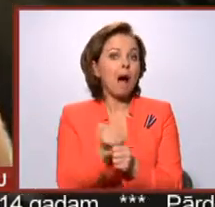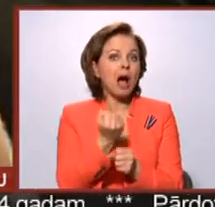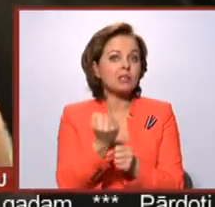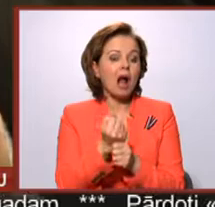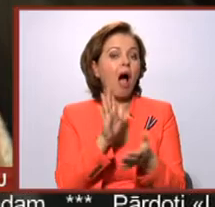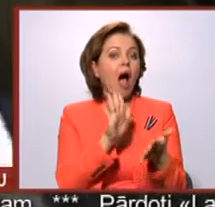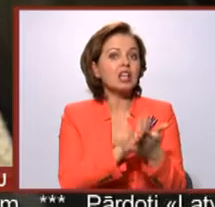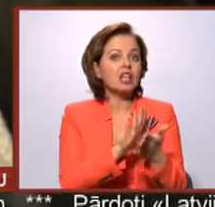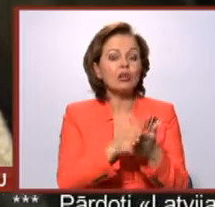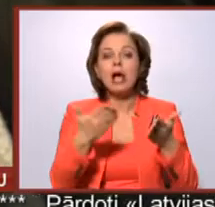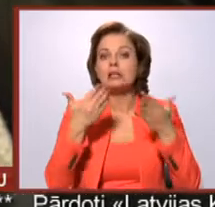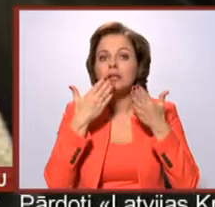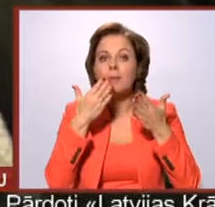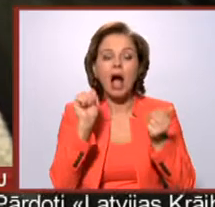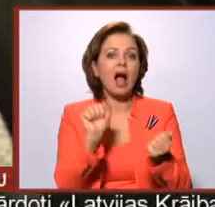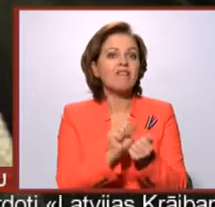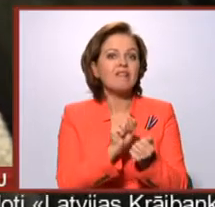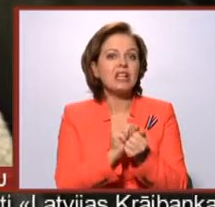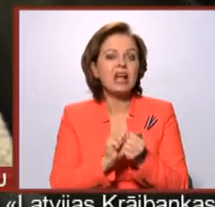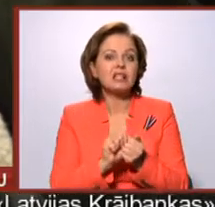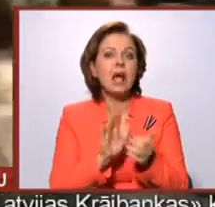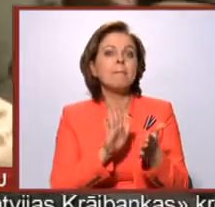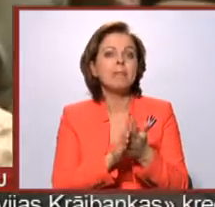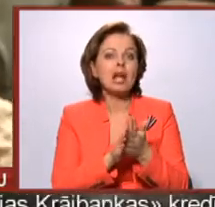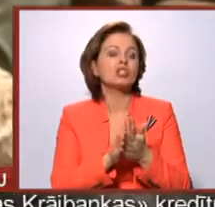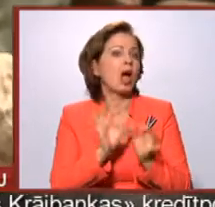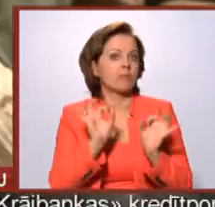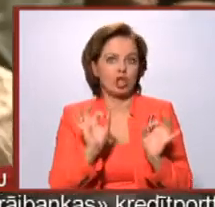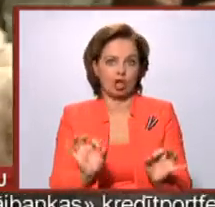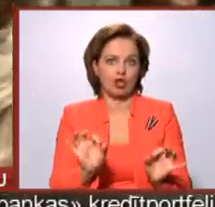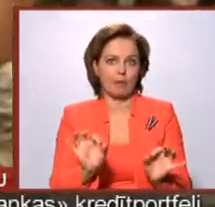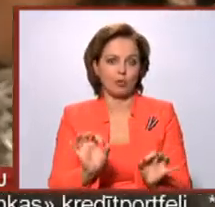atkritumus, smaka un vides piesārņojums ir neizbēgams.